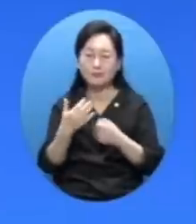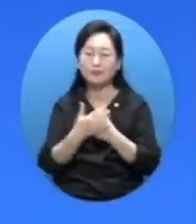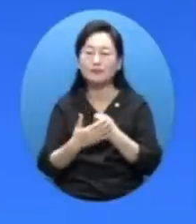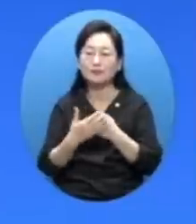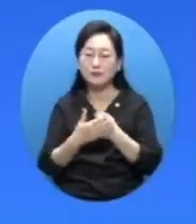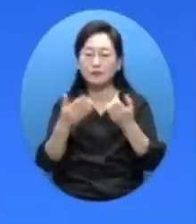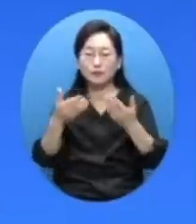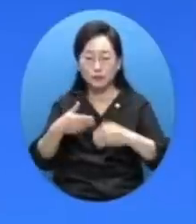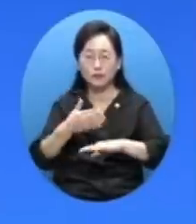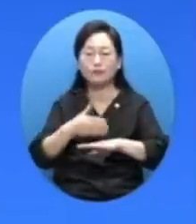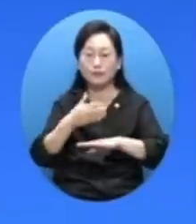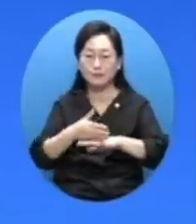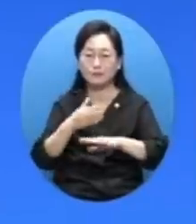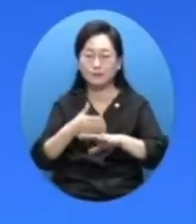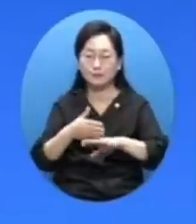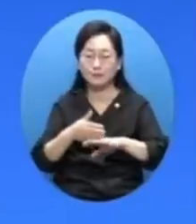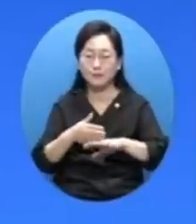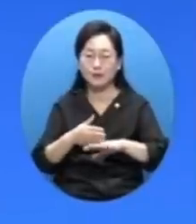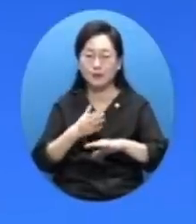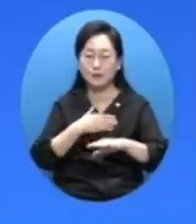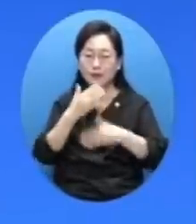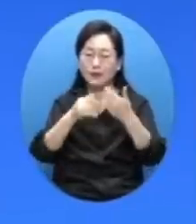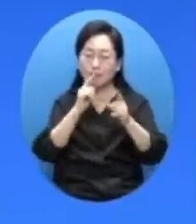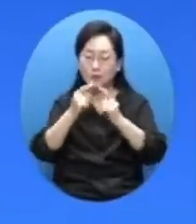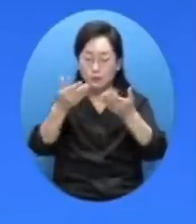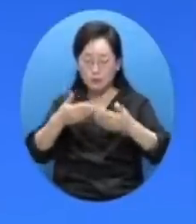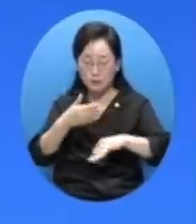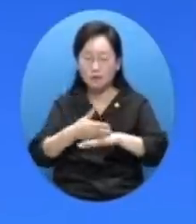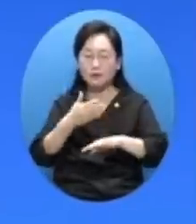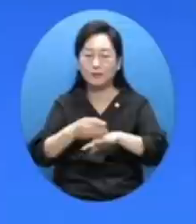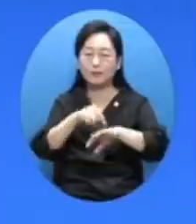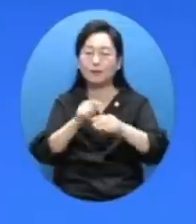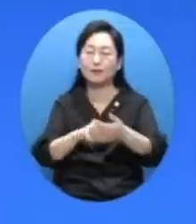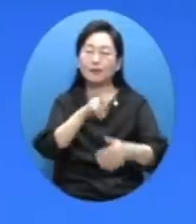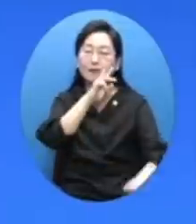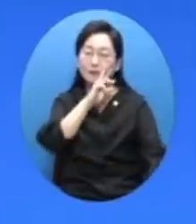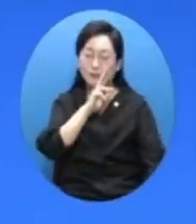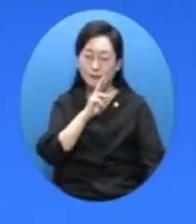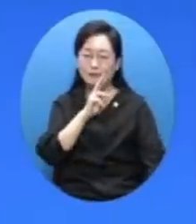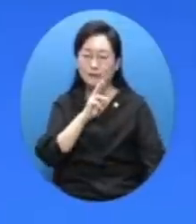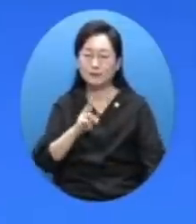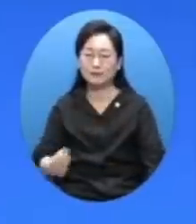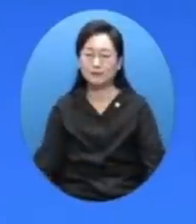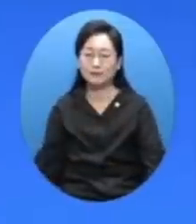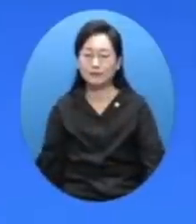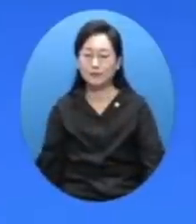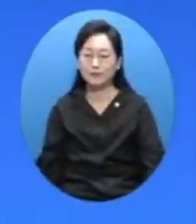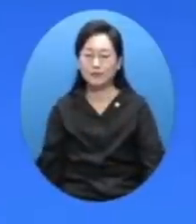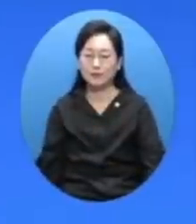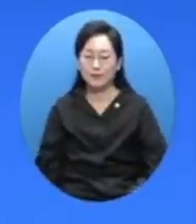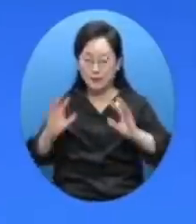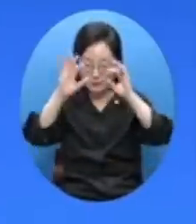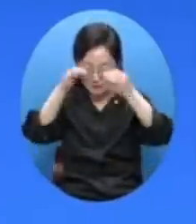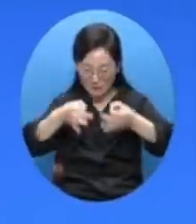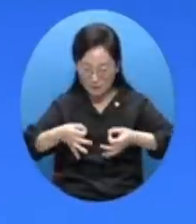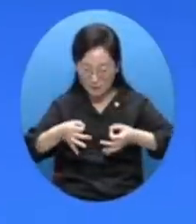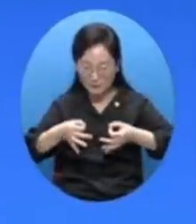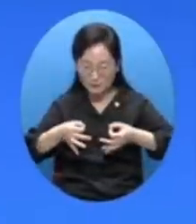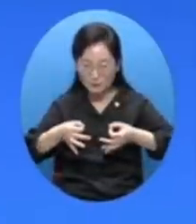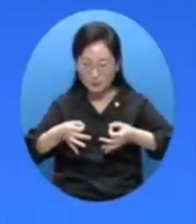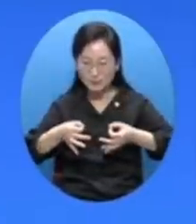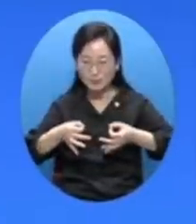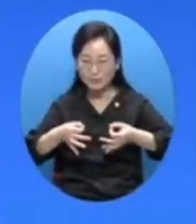은혜로 주셔서 감사합니다 그 말씀 내게 주신 것을 감사합니다 마음의 평안함이 임했습니다 그래서 자신을 돌아보면서